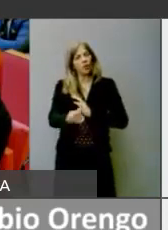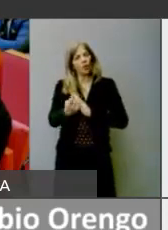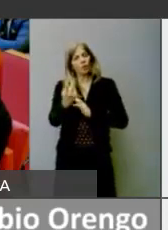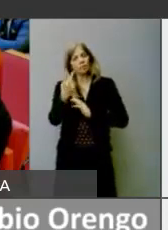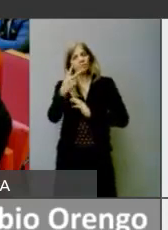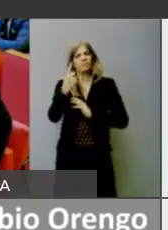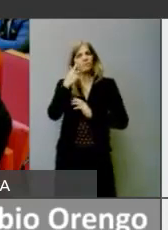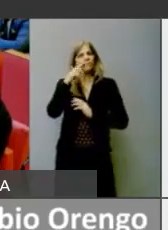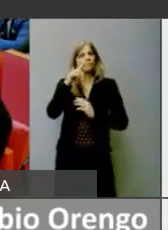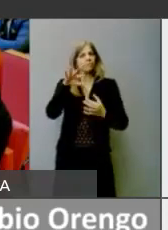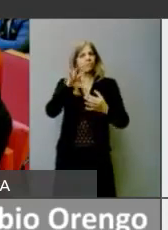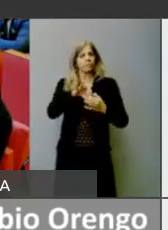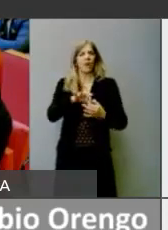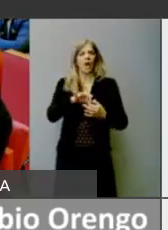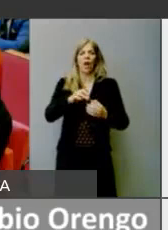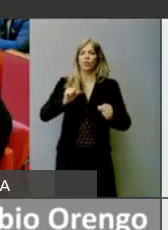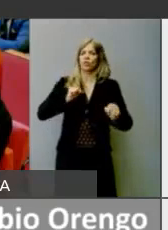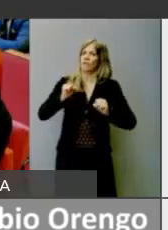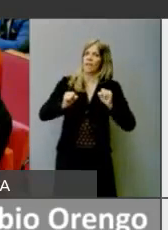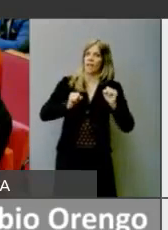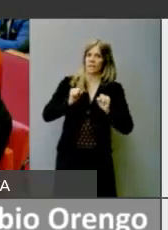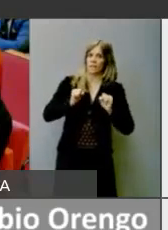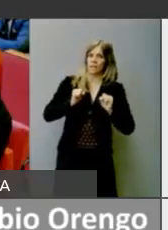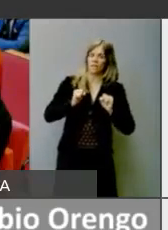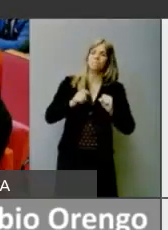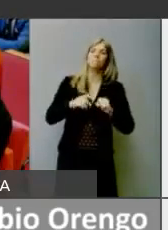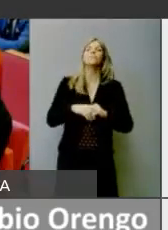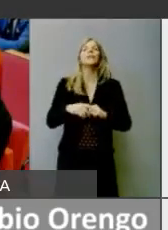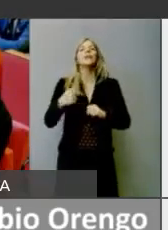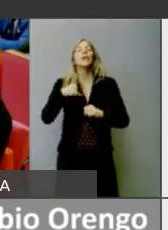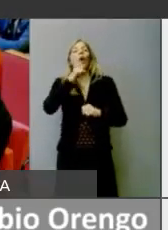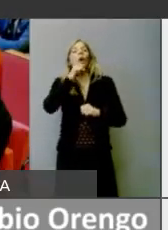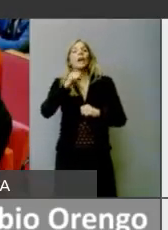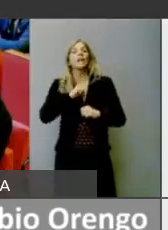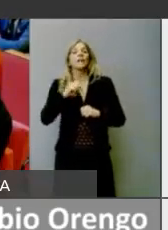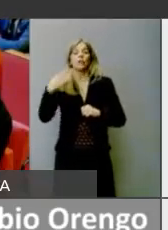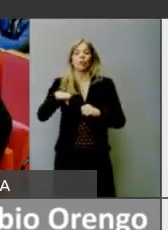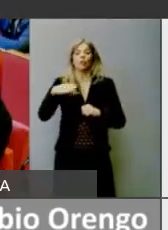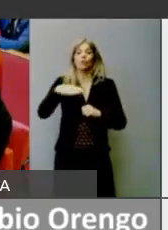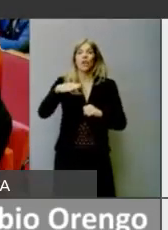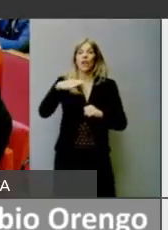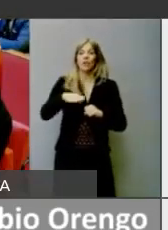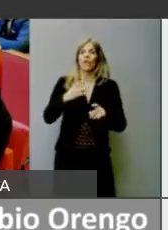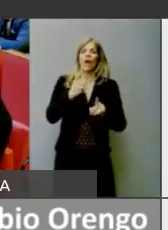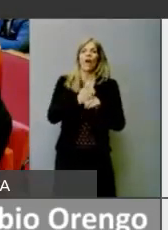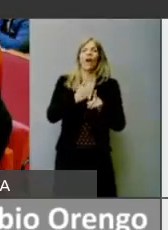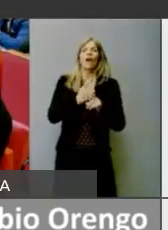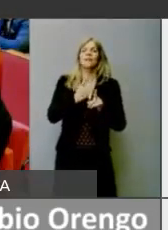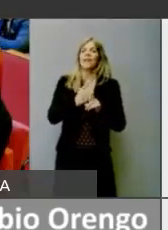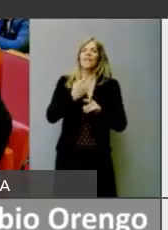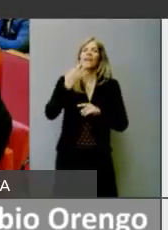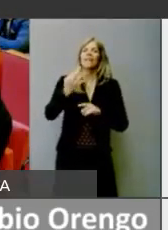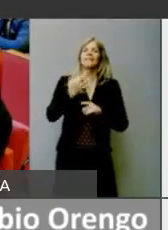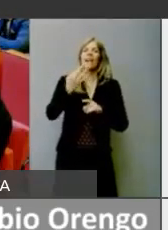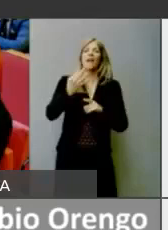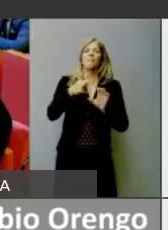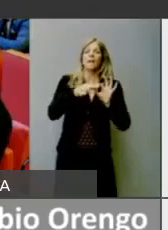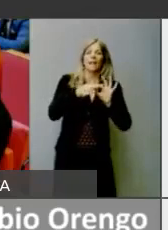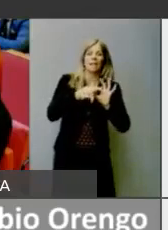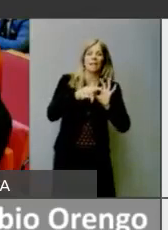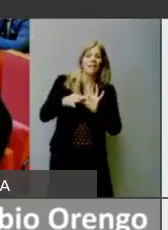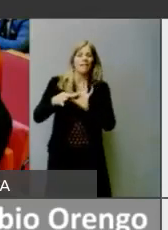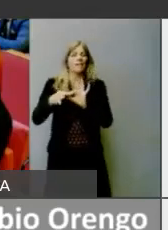avere sempre questo obiettivo, essere dalla parte di chi soffre